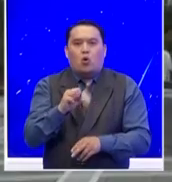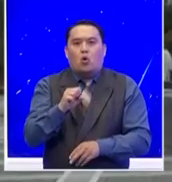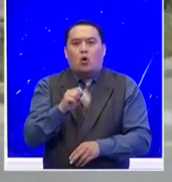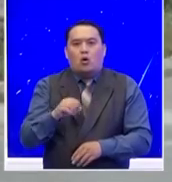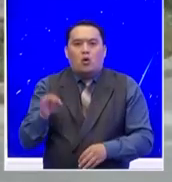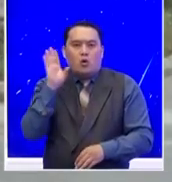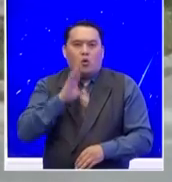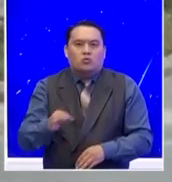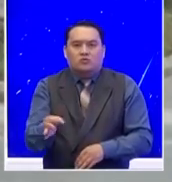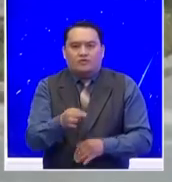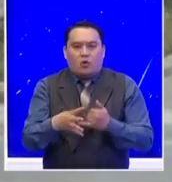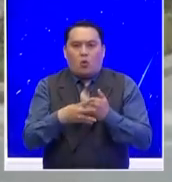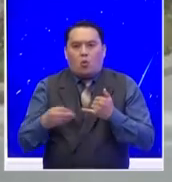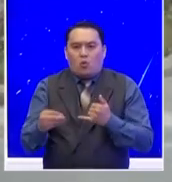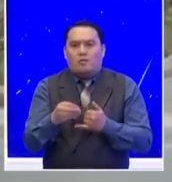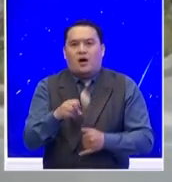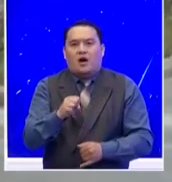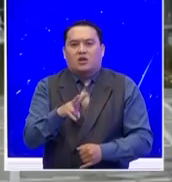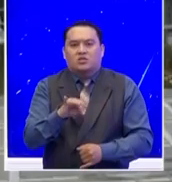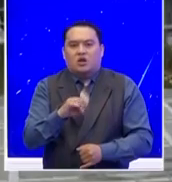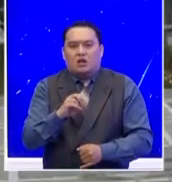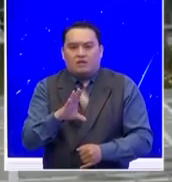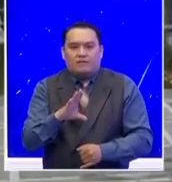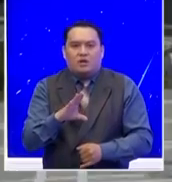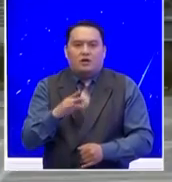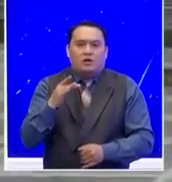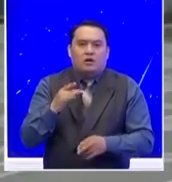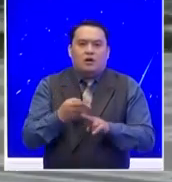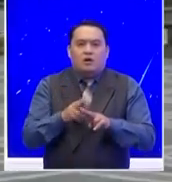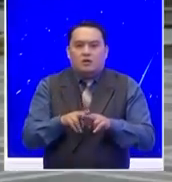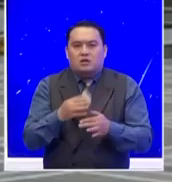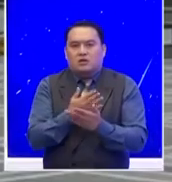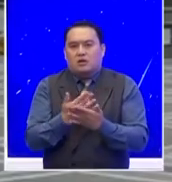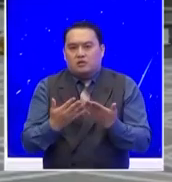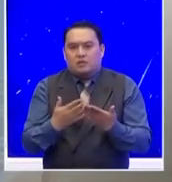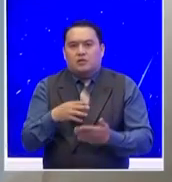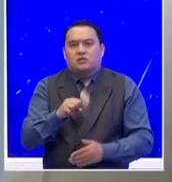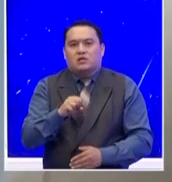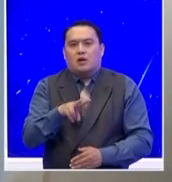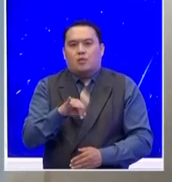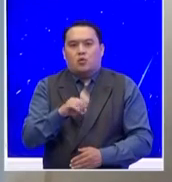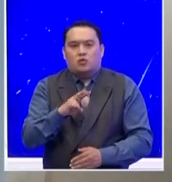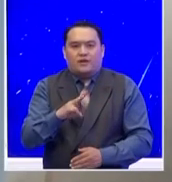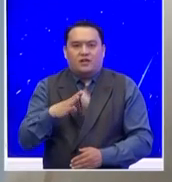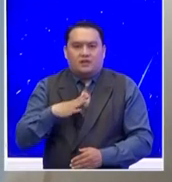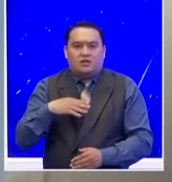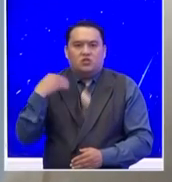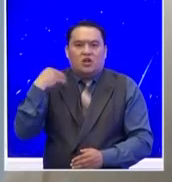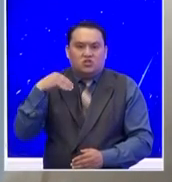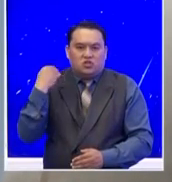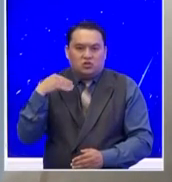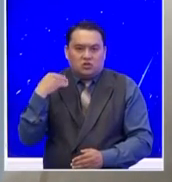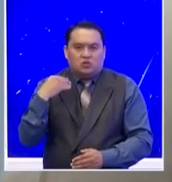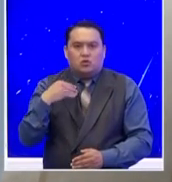Коморские острова, Кирибати, Лесото, Маршалловы острова, Федеративные штаты Микронезии, Науру, Палау, Соломоновы острова,